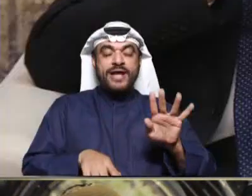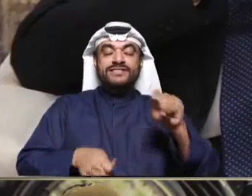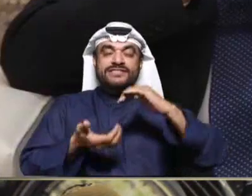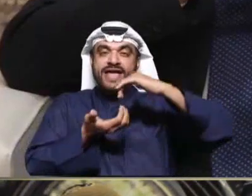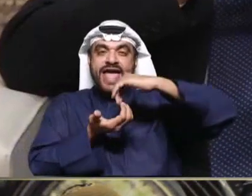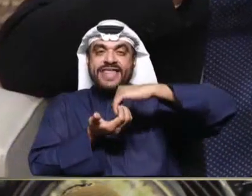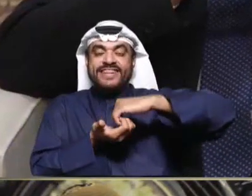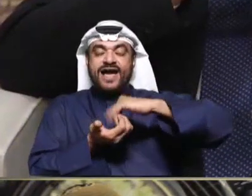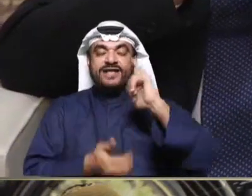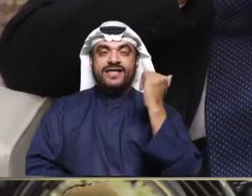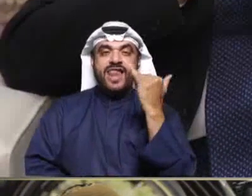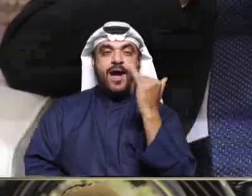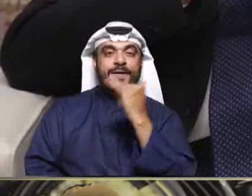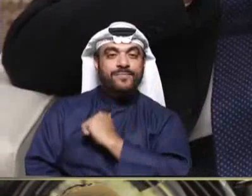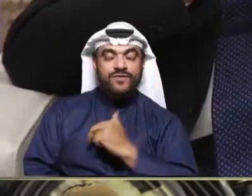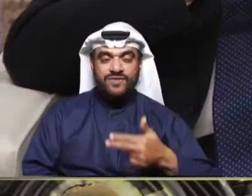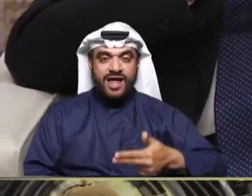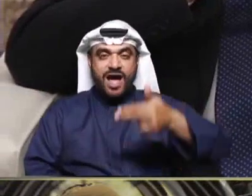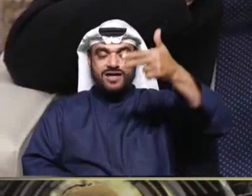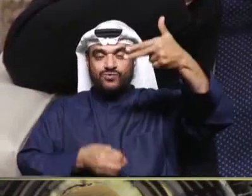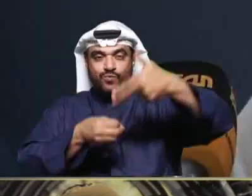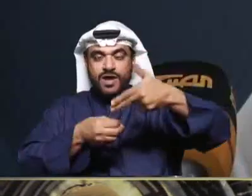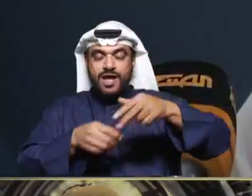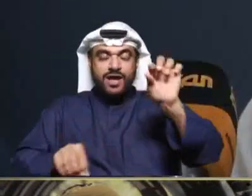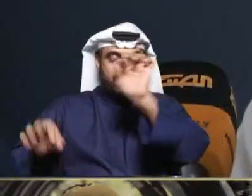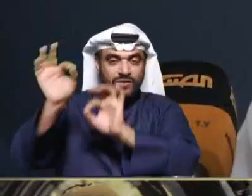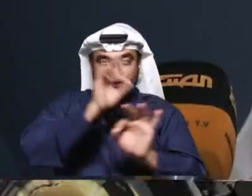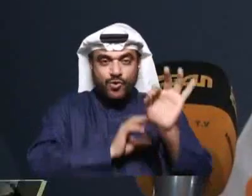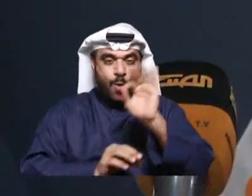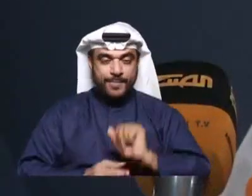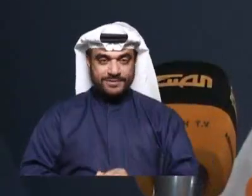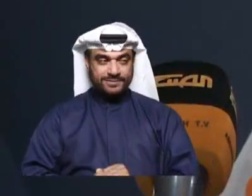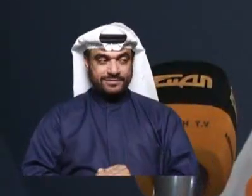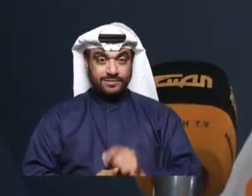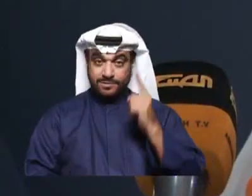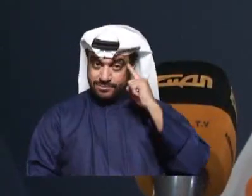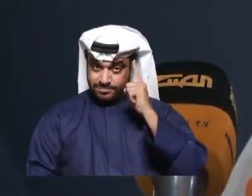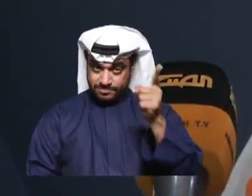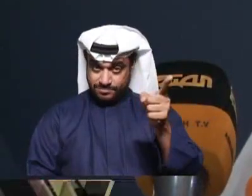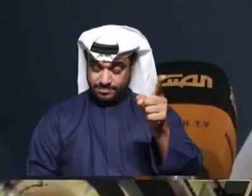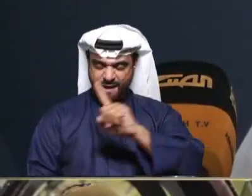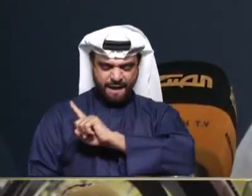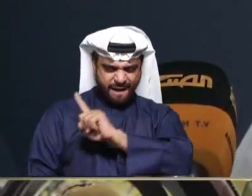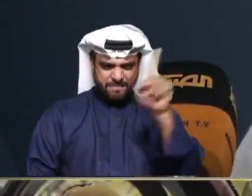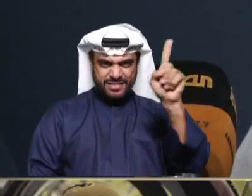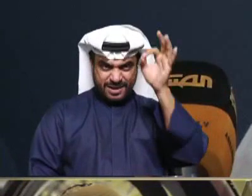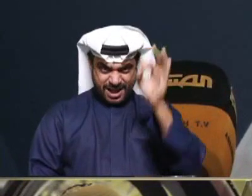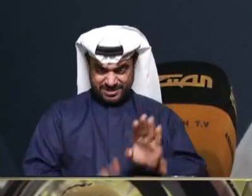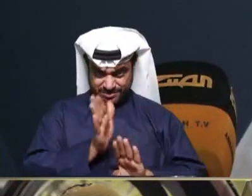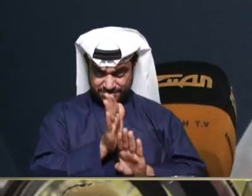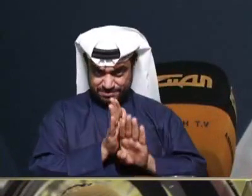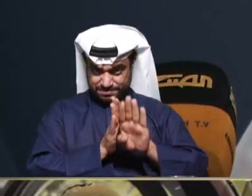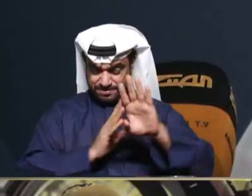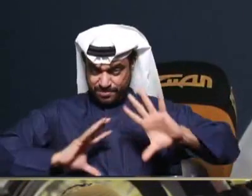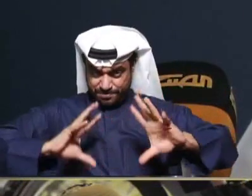للاتحاد العربي لعمال النفط والمناجم والكيماويات. لن تتحقق التنمية المستدامة في تلك القطاعات